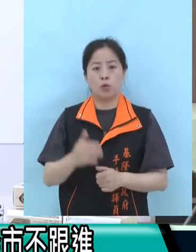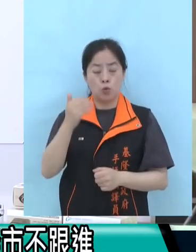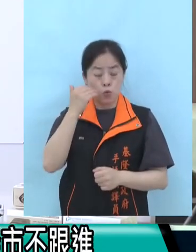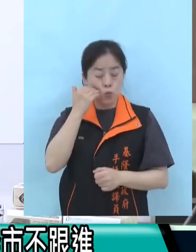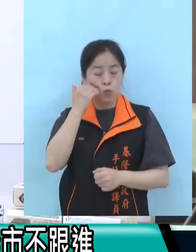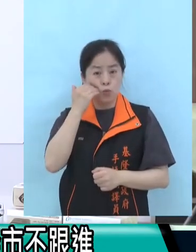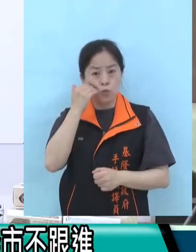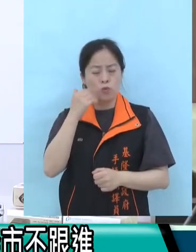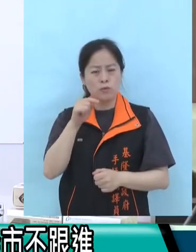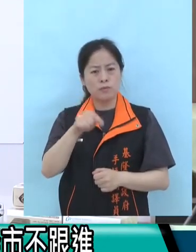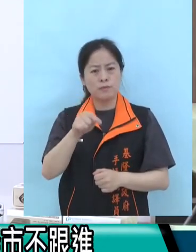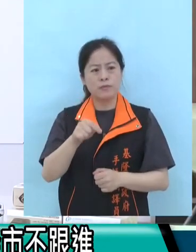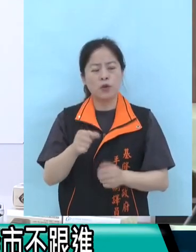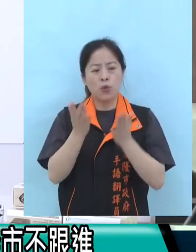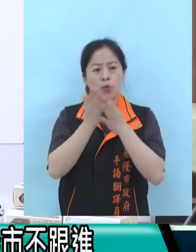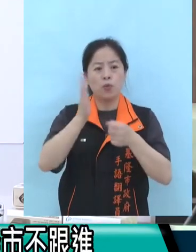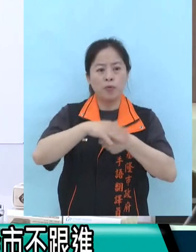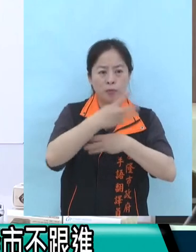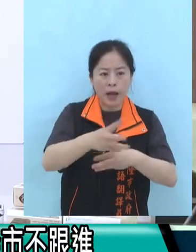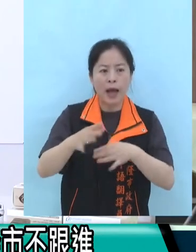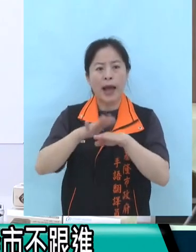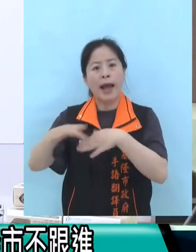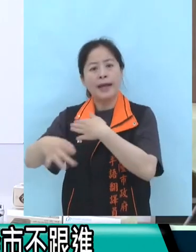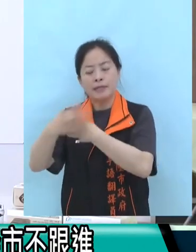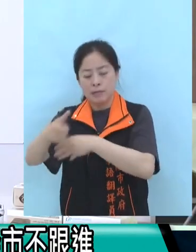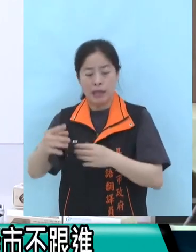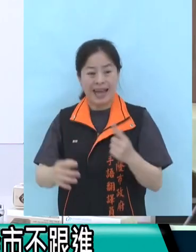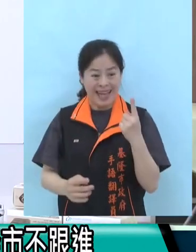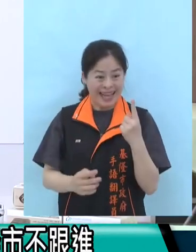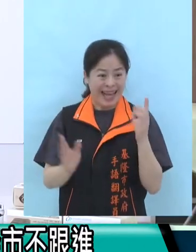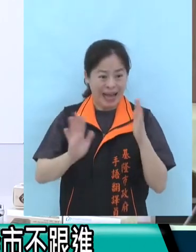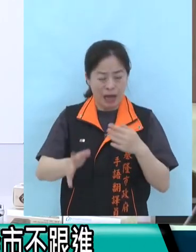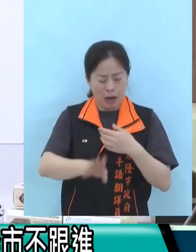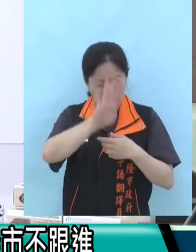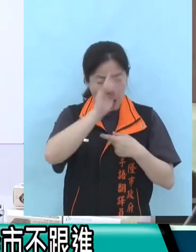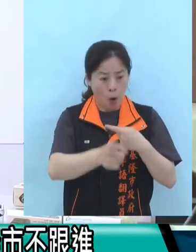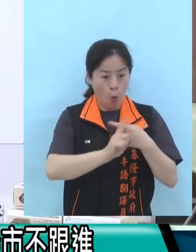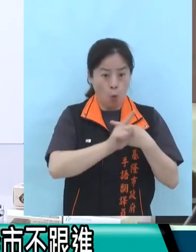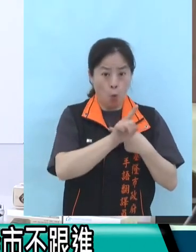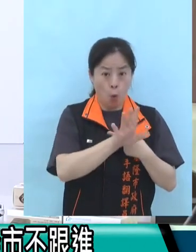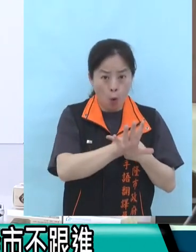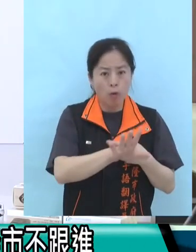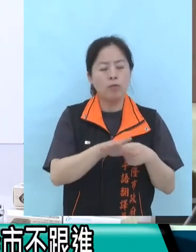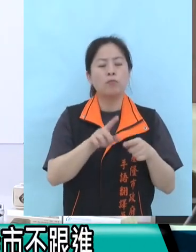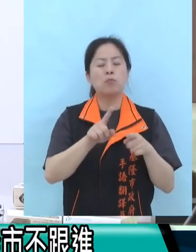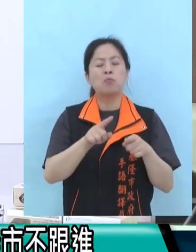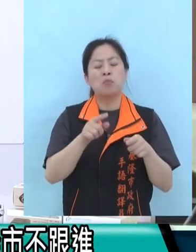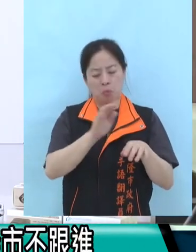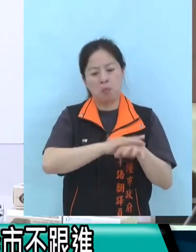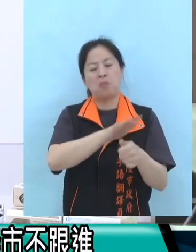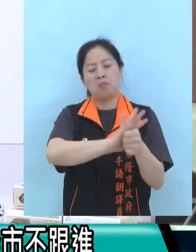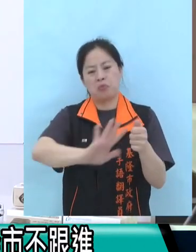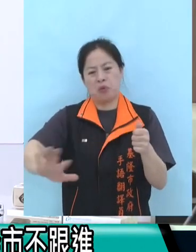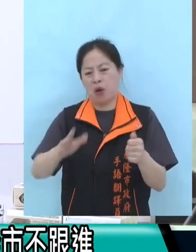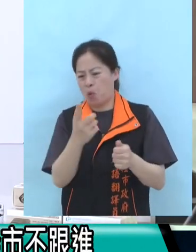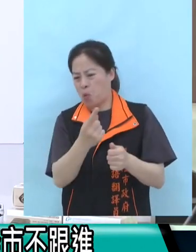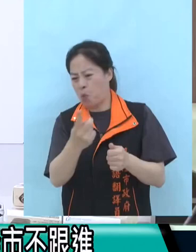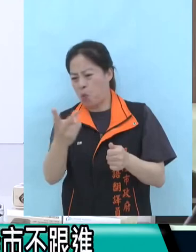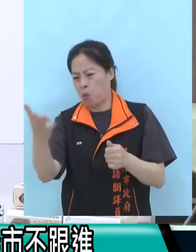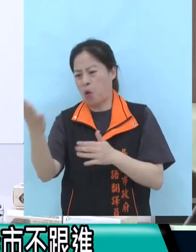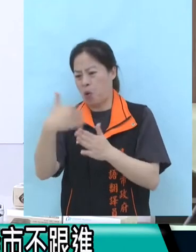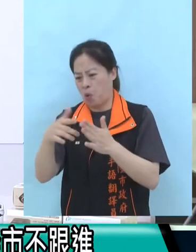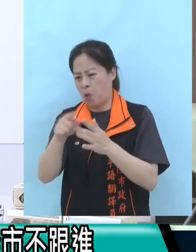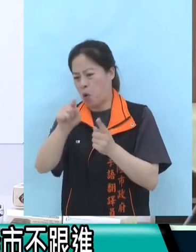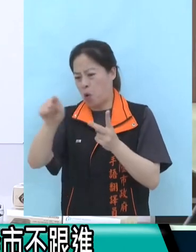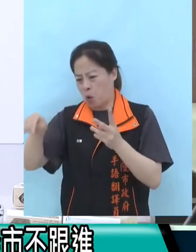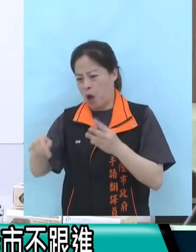在这个补习班或者安亲班有一个小朋友确诊的话，通常都会影响到好几个学校或者